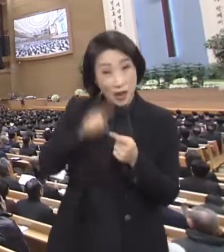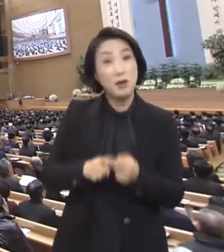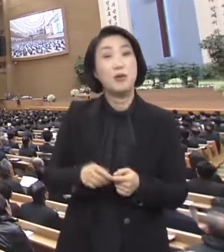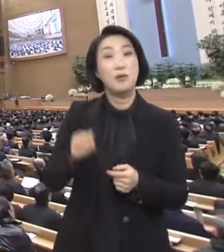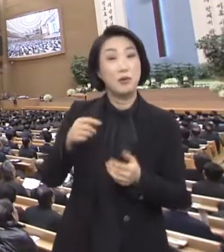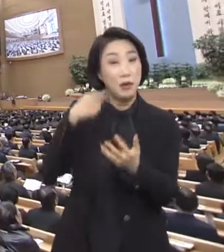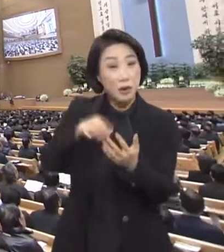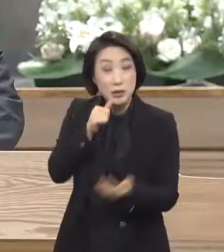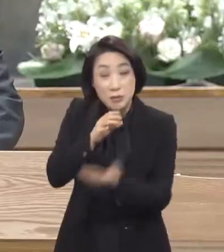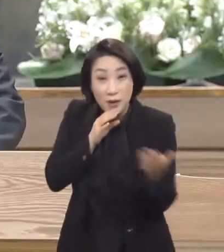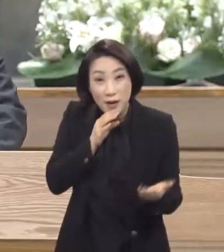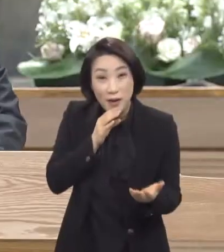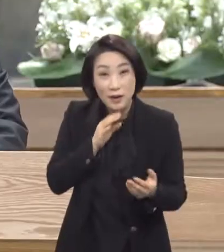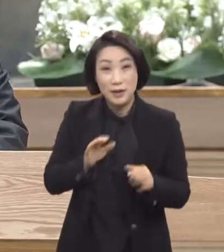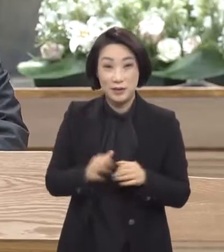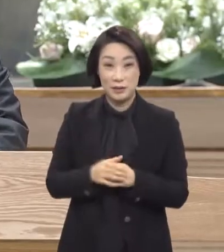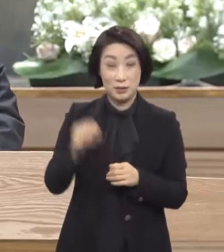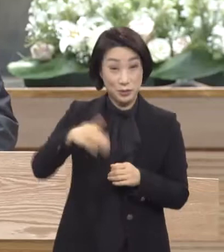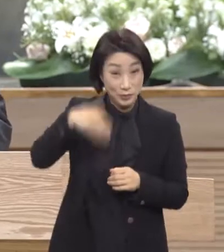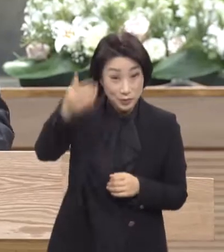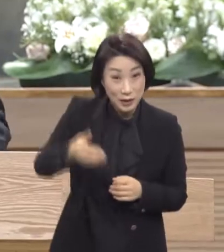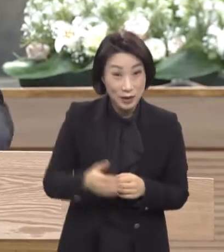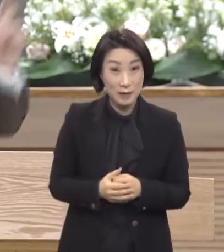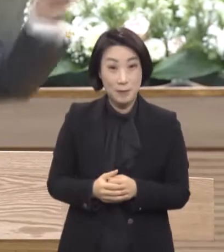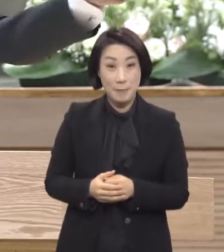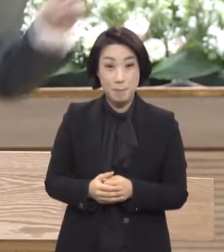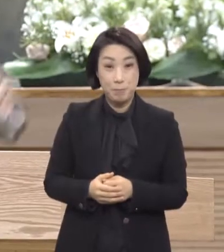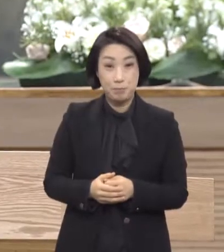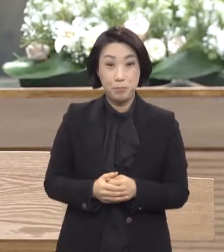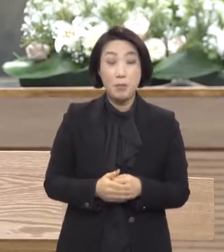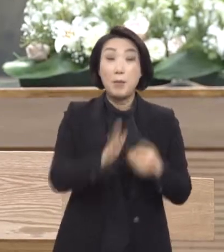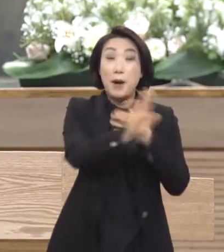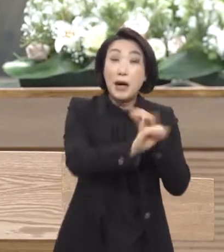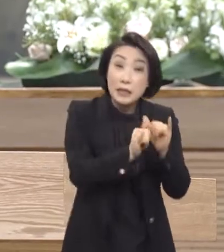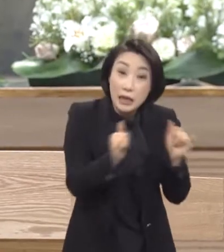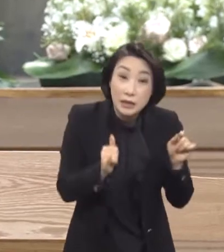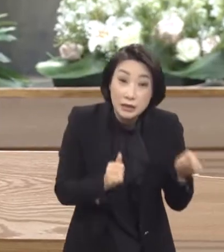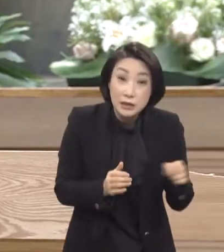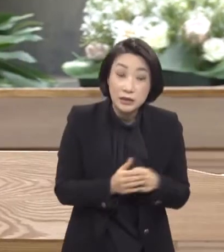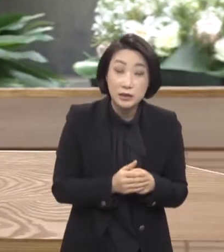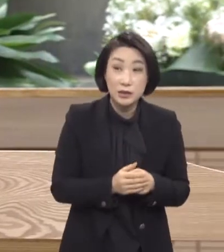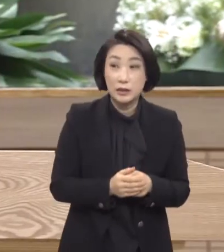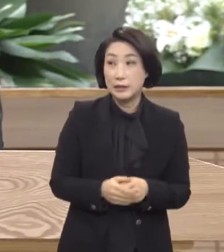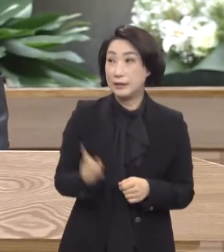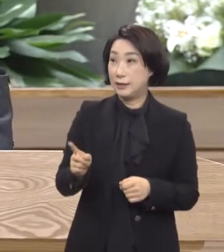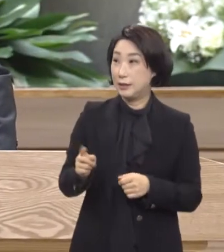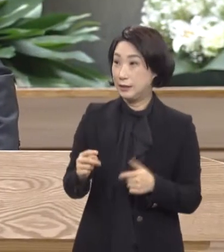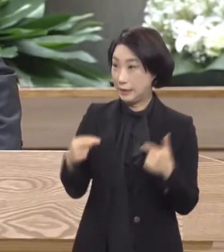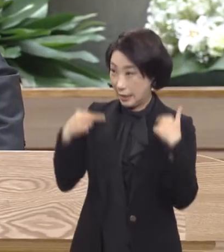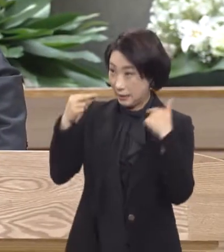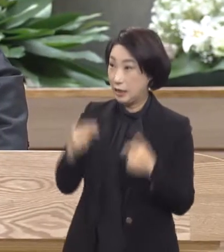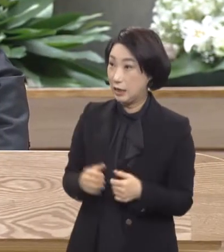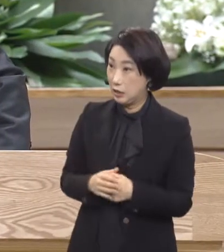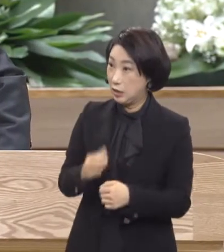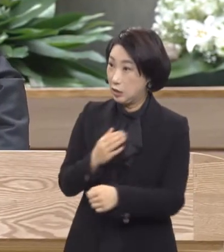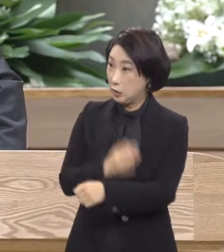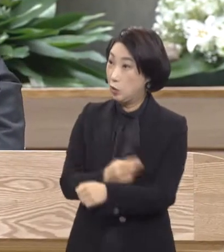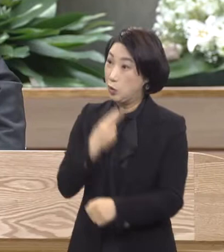말했어요. 또 그 뒤에 바리새인들이 저거 나사렛 목수의